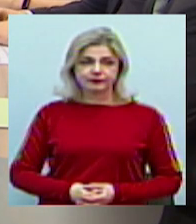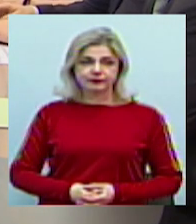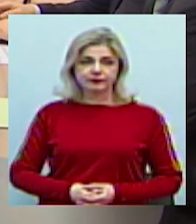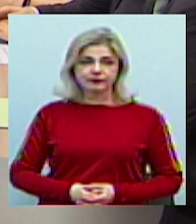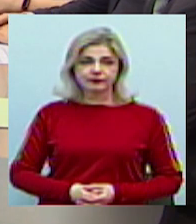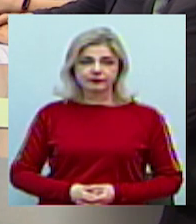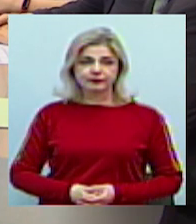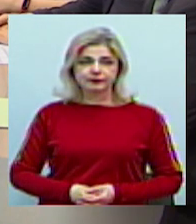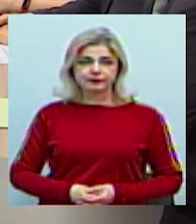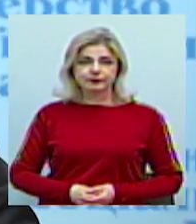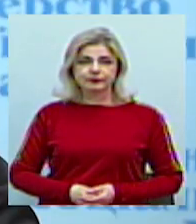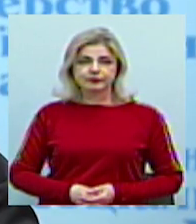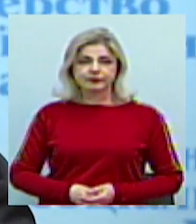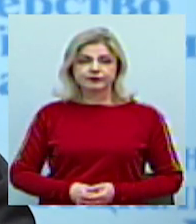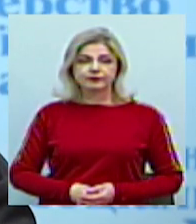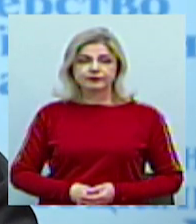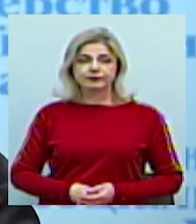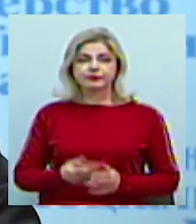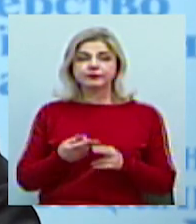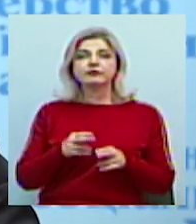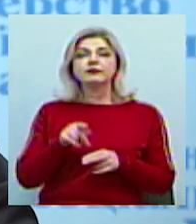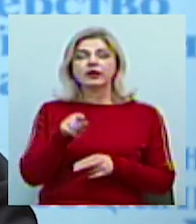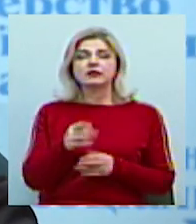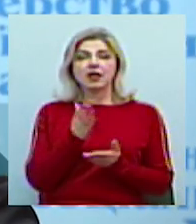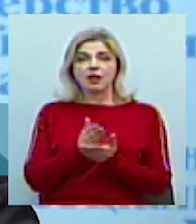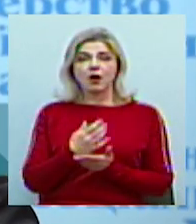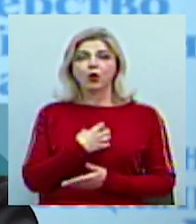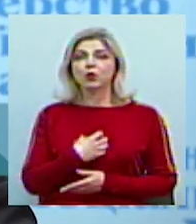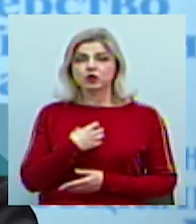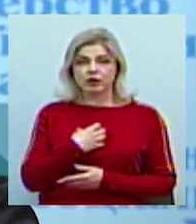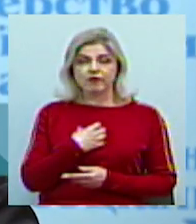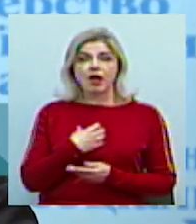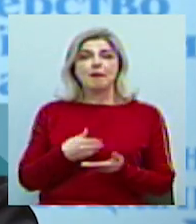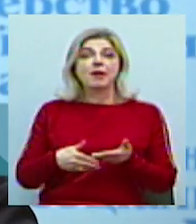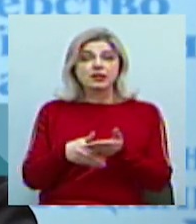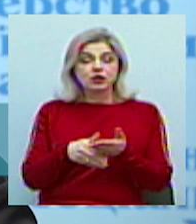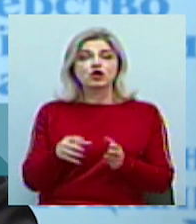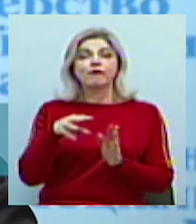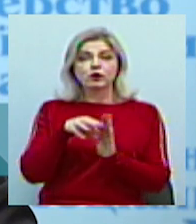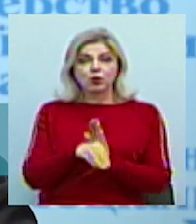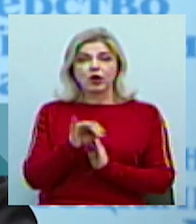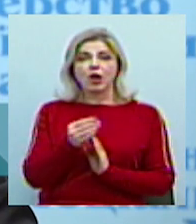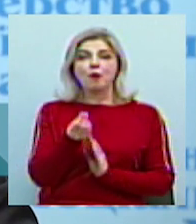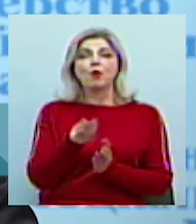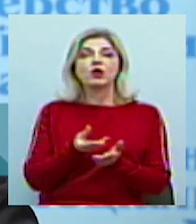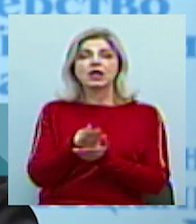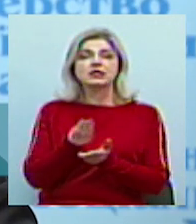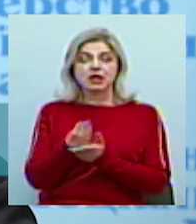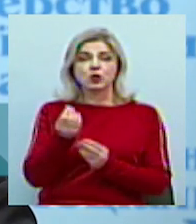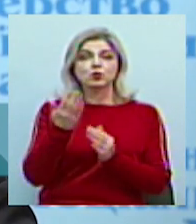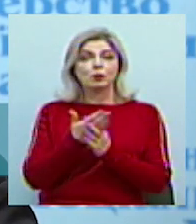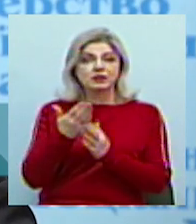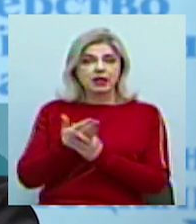Ми довіряємо людям. Це є ключовий меседж, в тому числі і монетизація субсидій спрямована